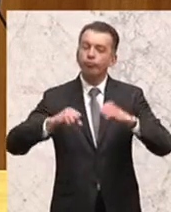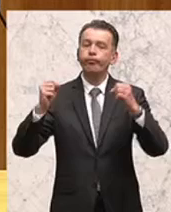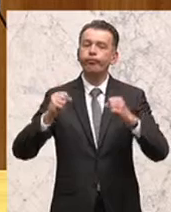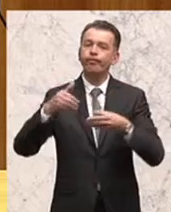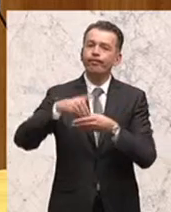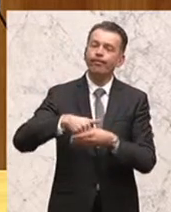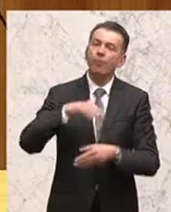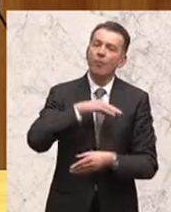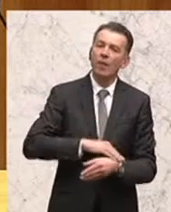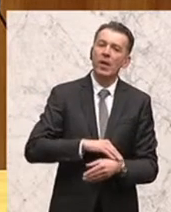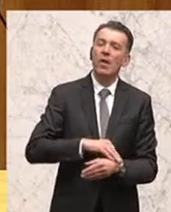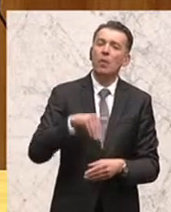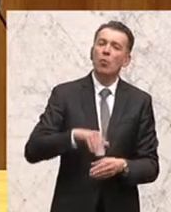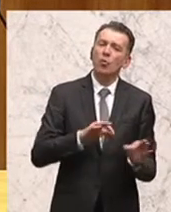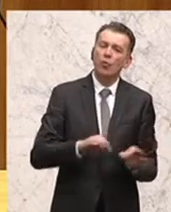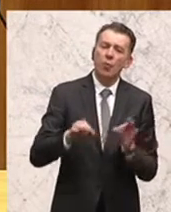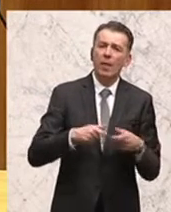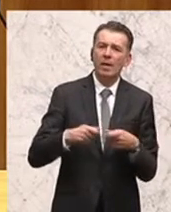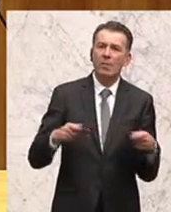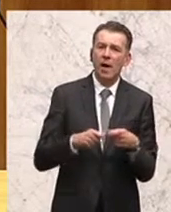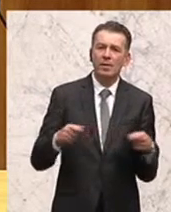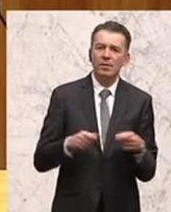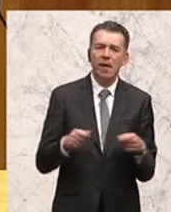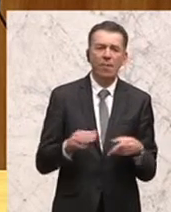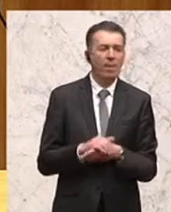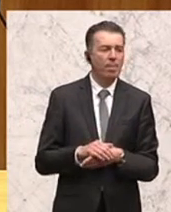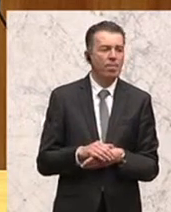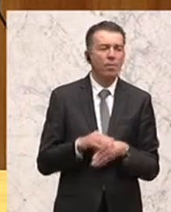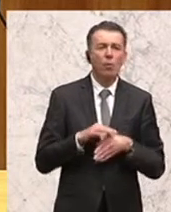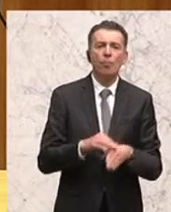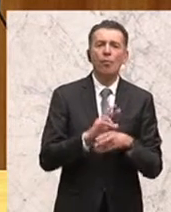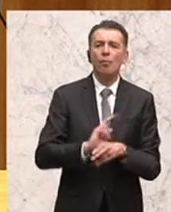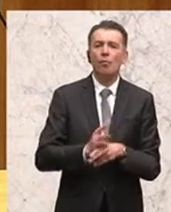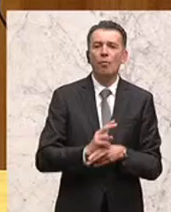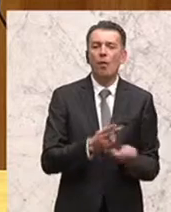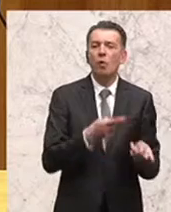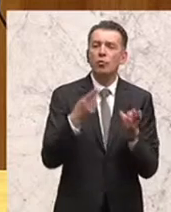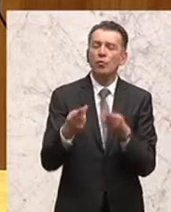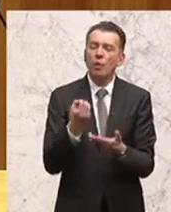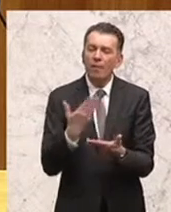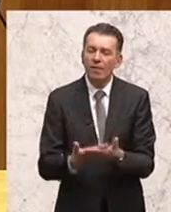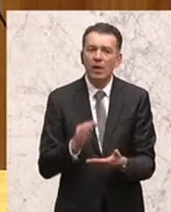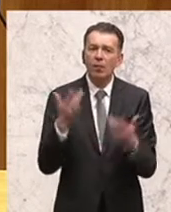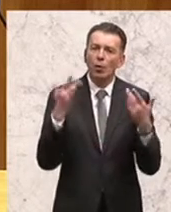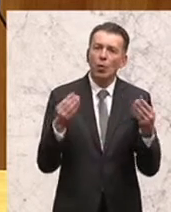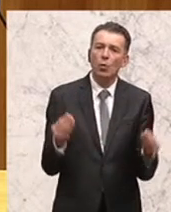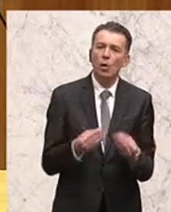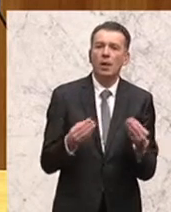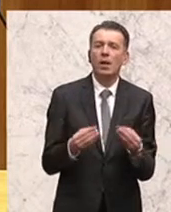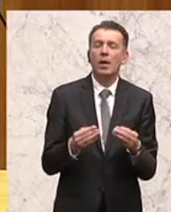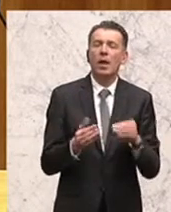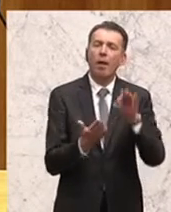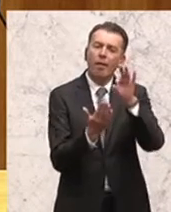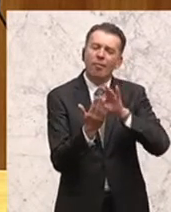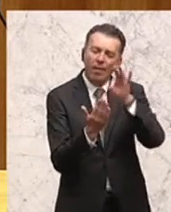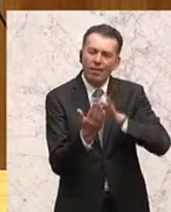zu vorkehrenden Maßnahmen wie zur Einführung und Überwachung von Ausfuhrbewilligungen für Kulturgut, zur Erstellung von